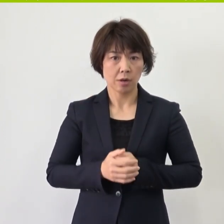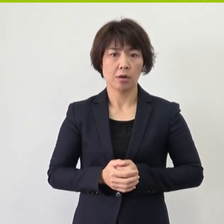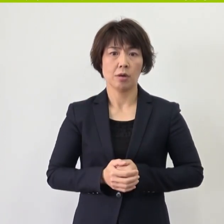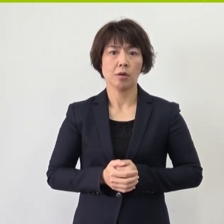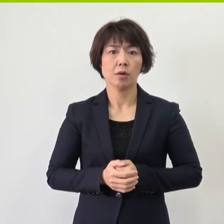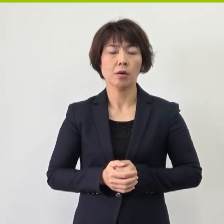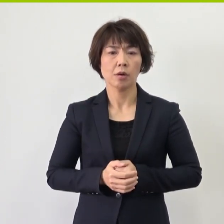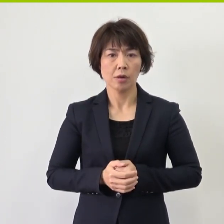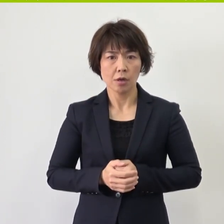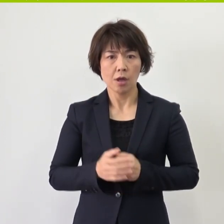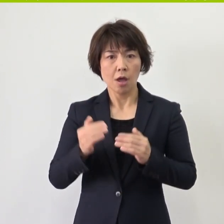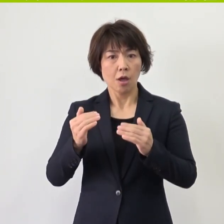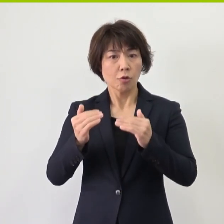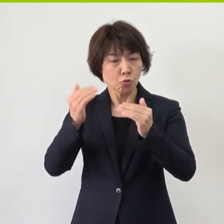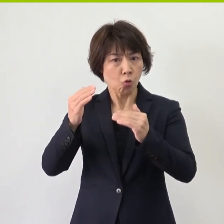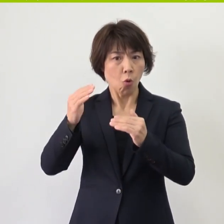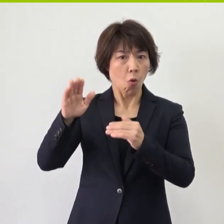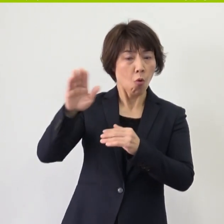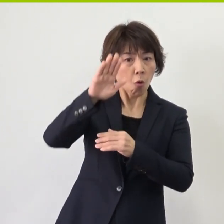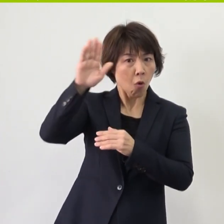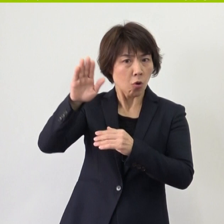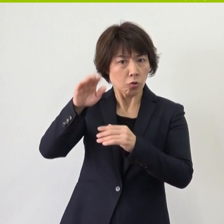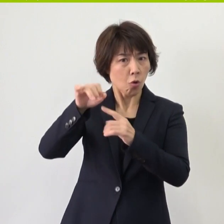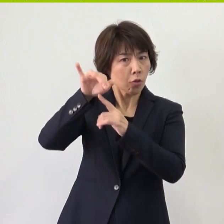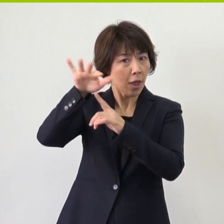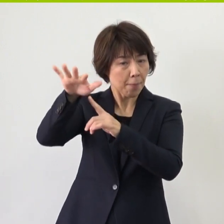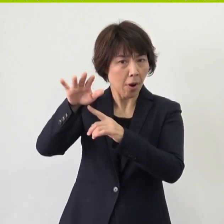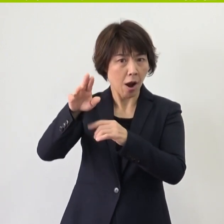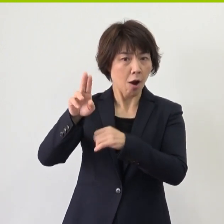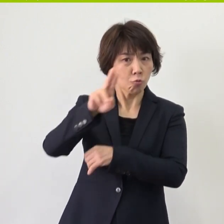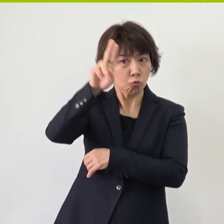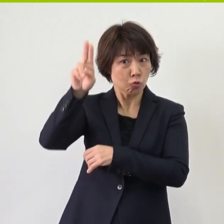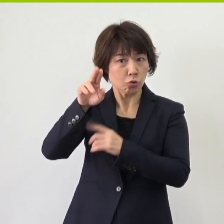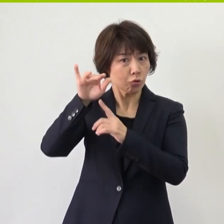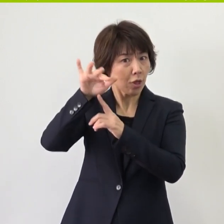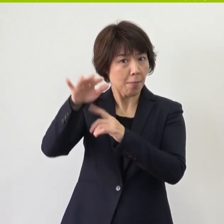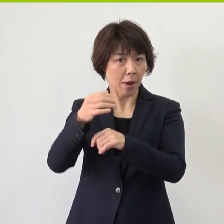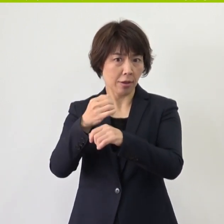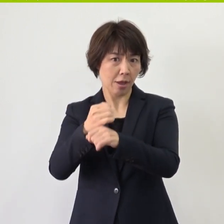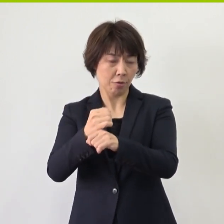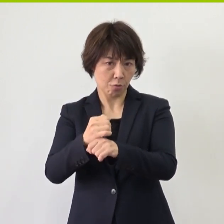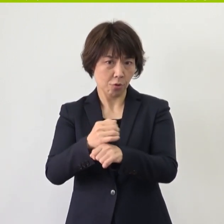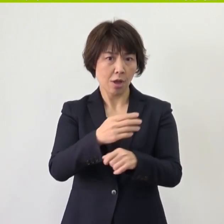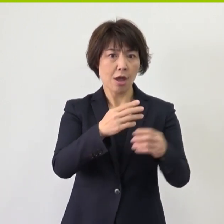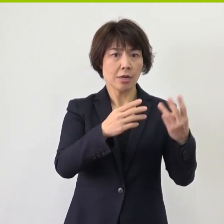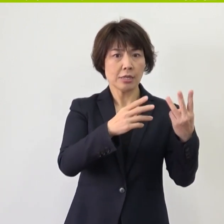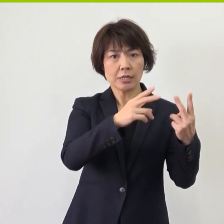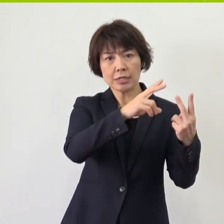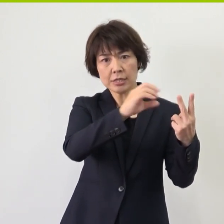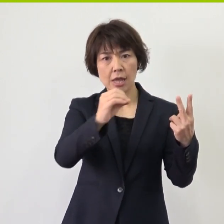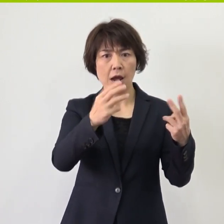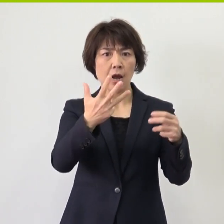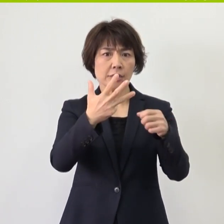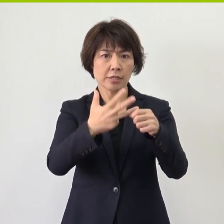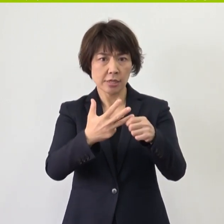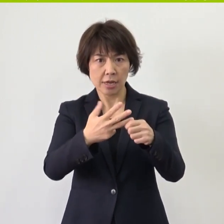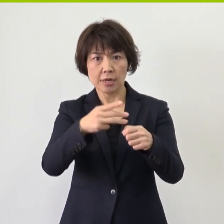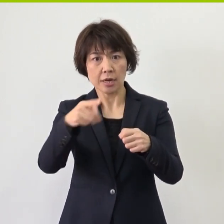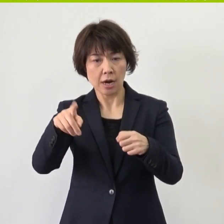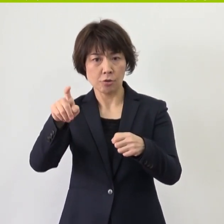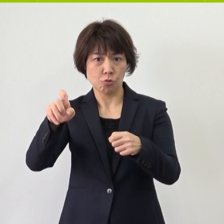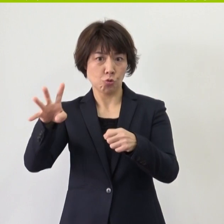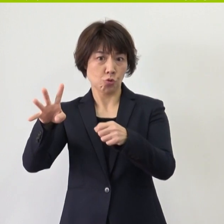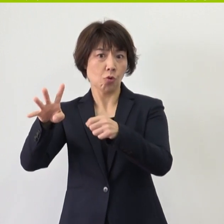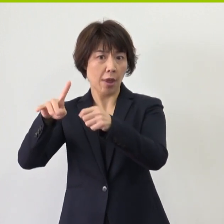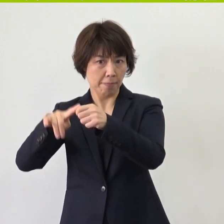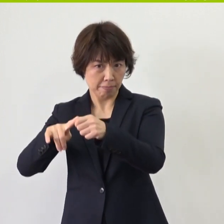は超高層電波や宇宙電波を主に研究され、2008年10月から2014年